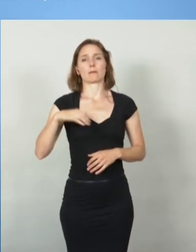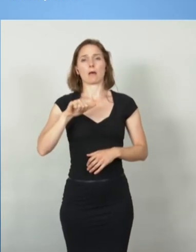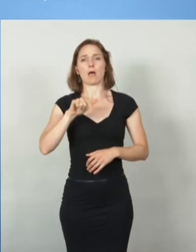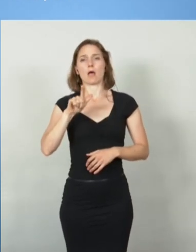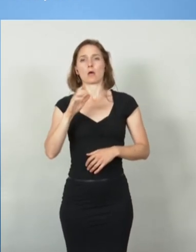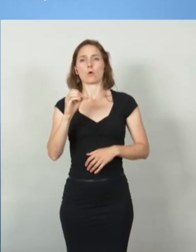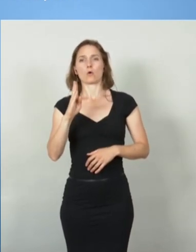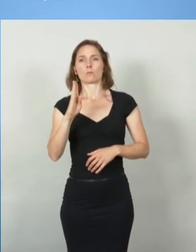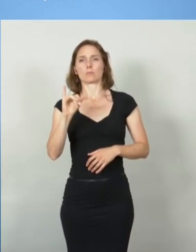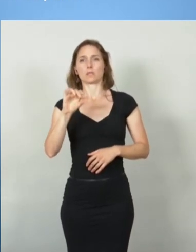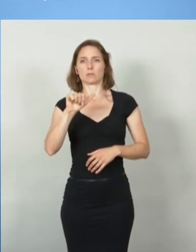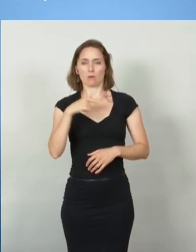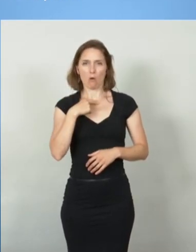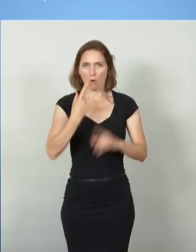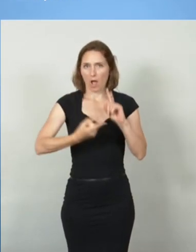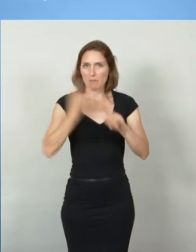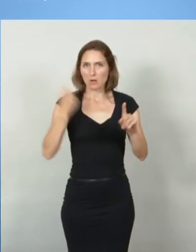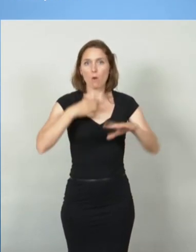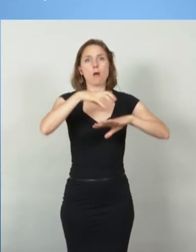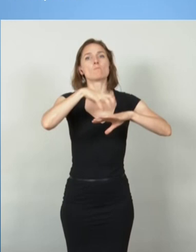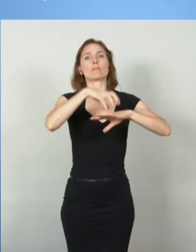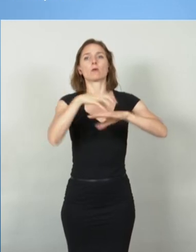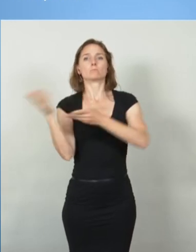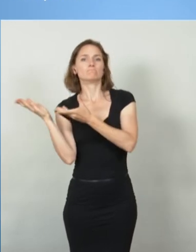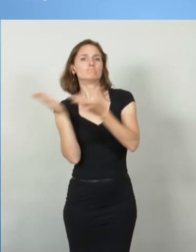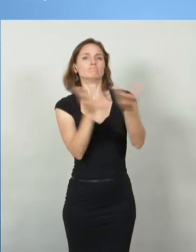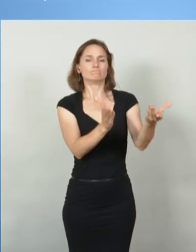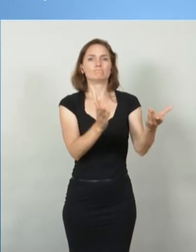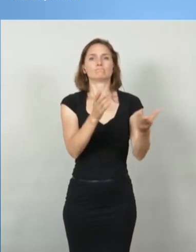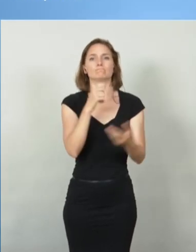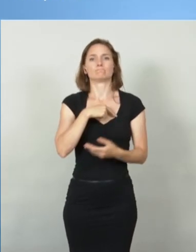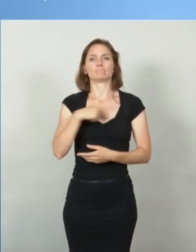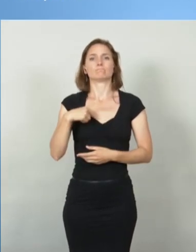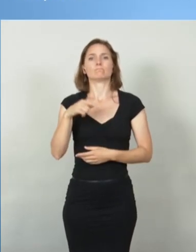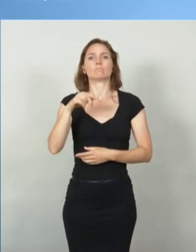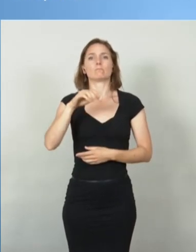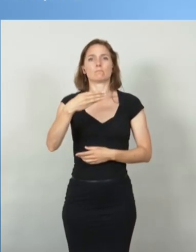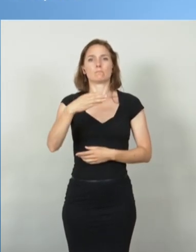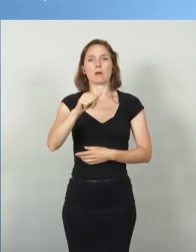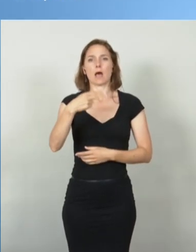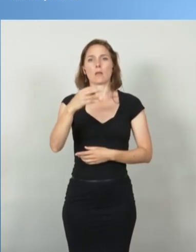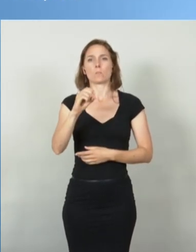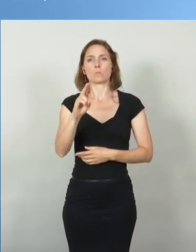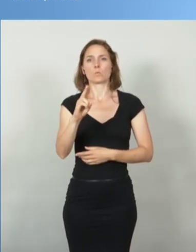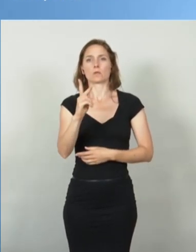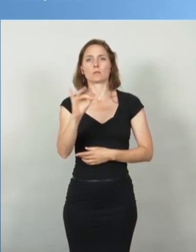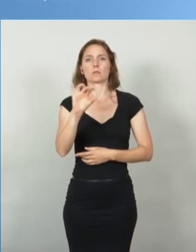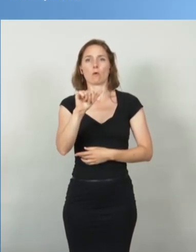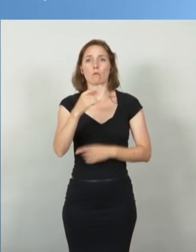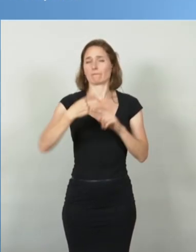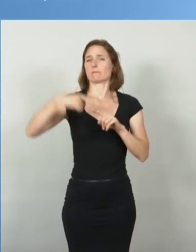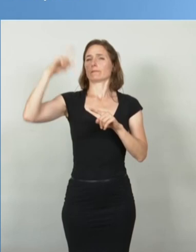la penteéonisation pardon de missakh et Méliné Manoukian à qui nous avons donné le nom d'une rue lors du dernier mandat donc